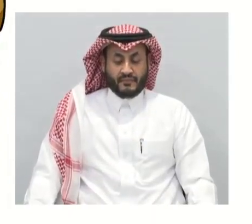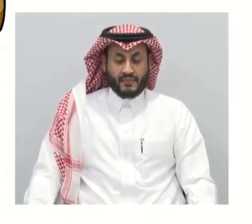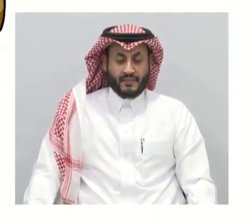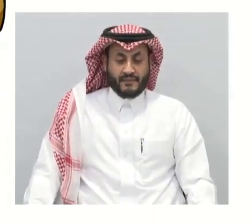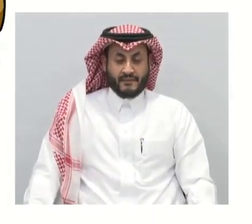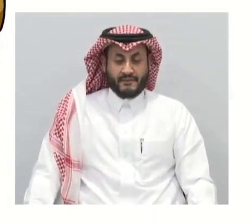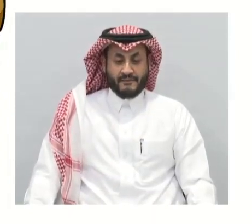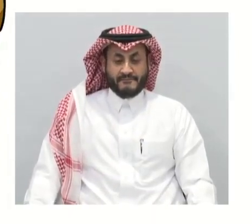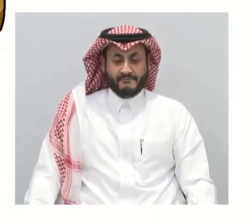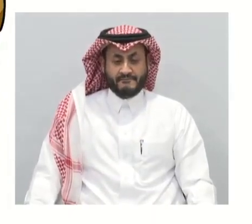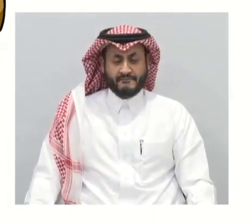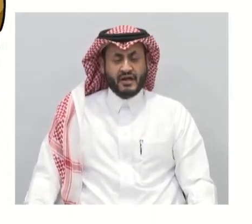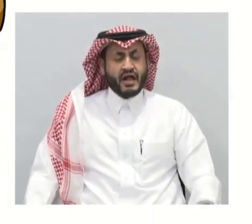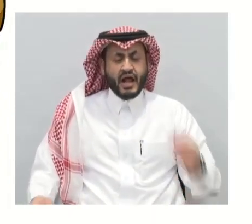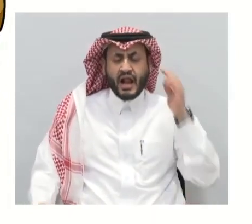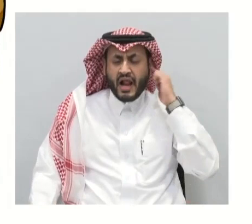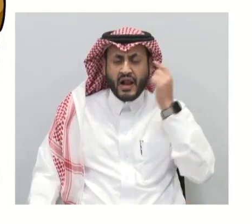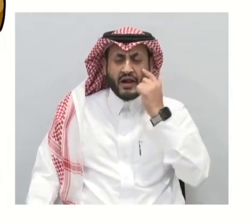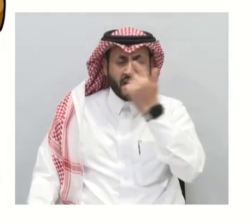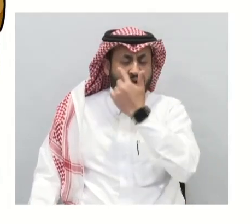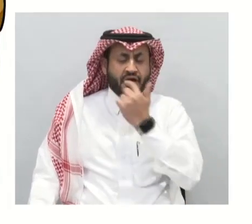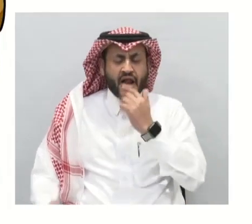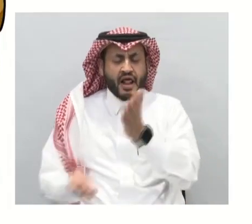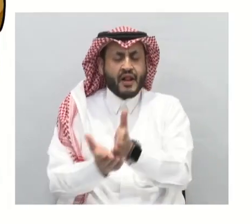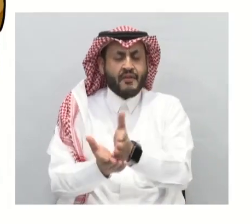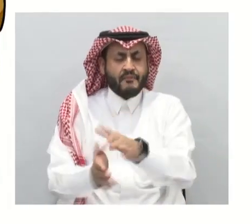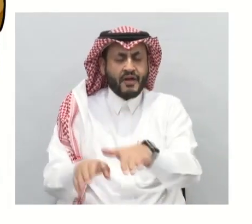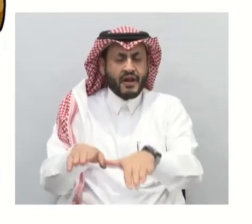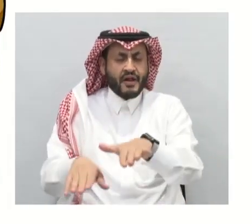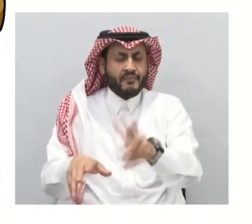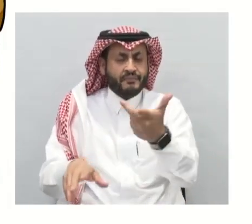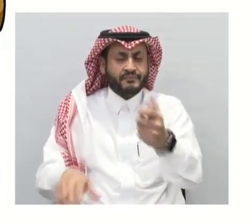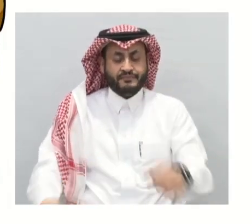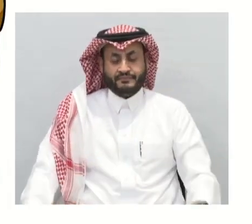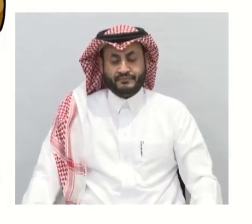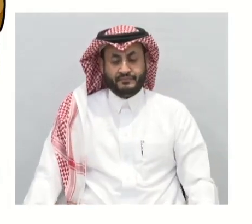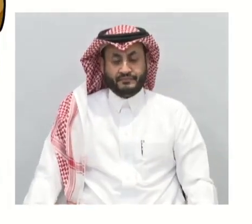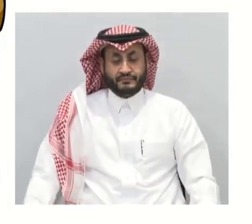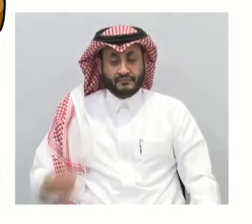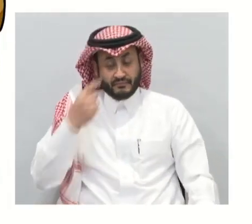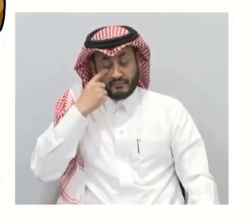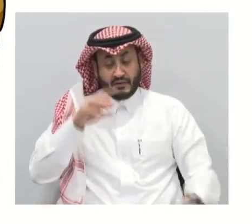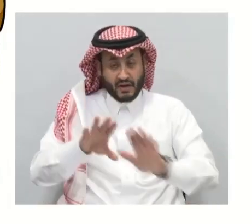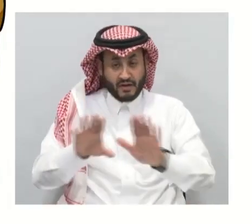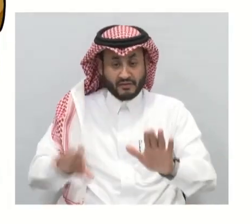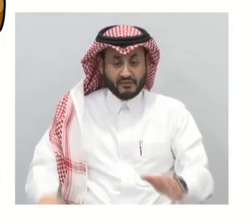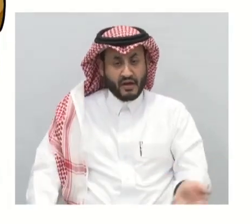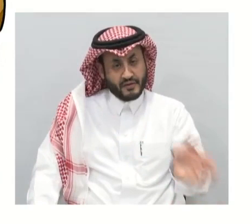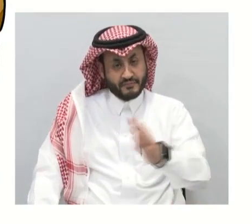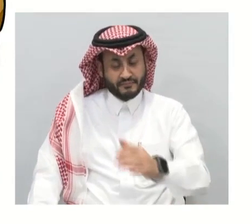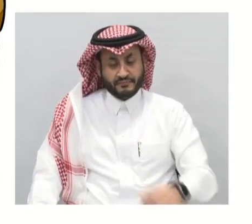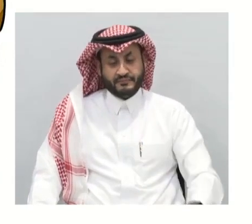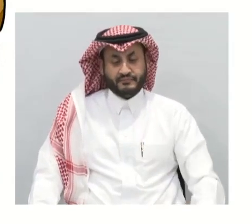كيف يحافظ او كيف تحافظ الحواس على الاتزان تعرفنا في الحصه الماضيه على البصر اليوم نستكمل